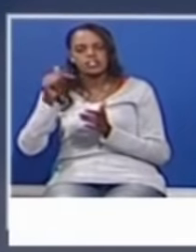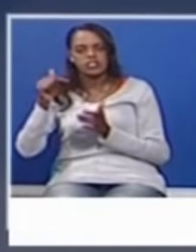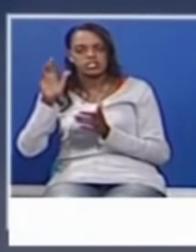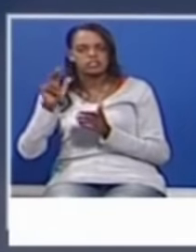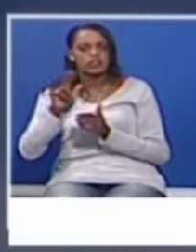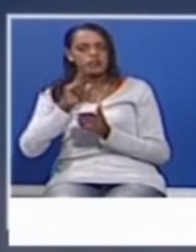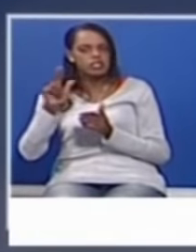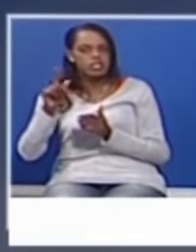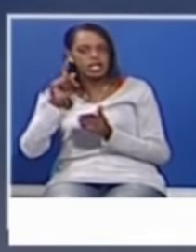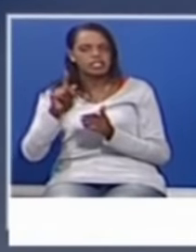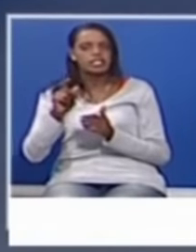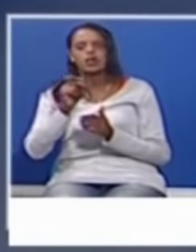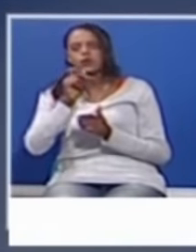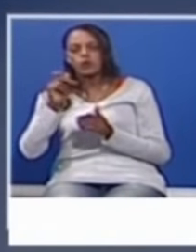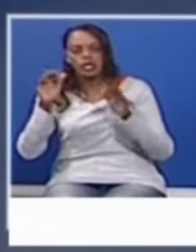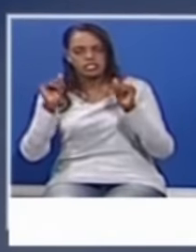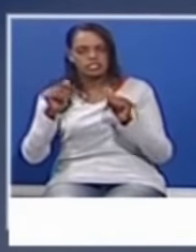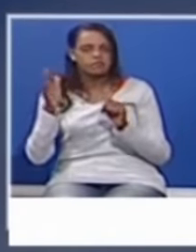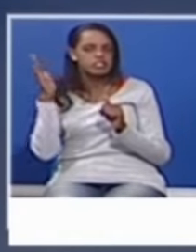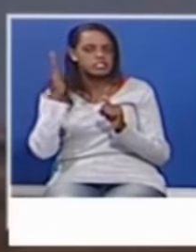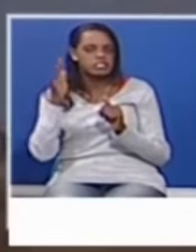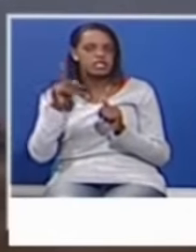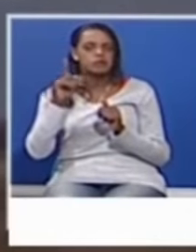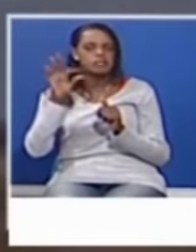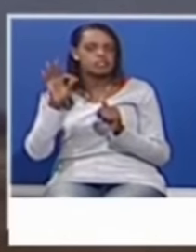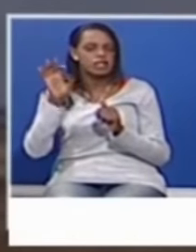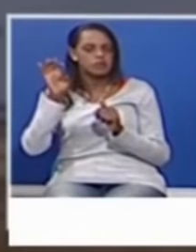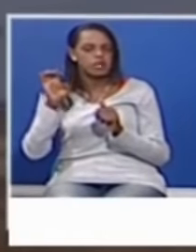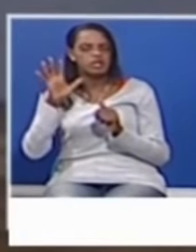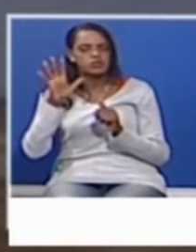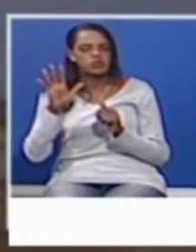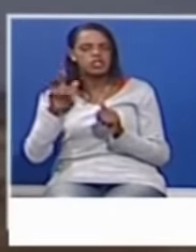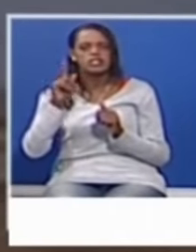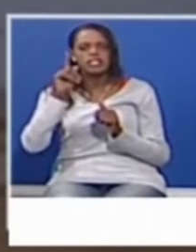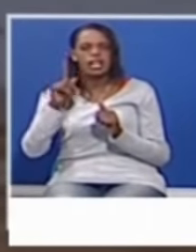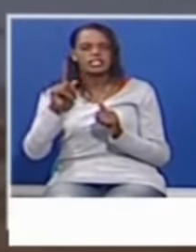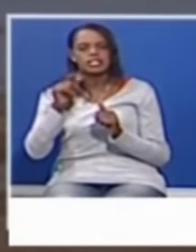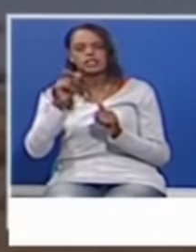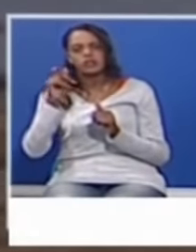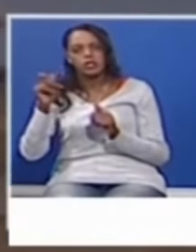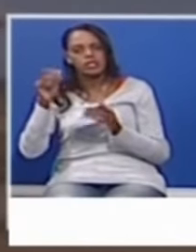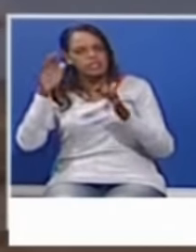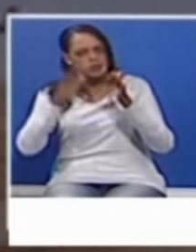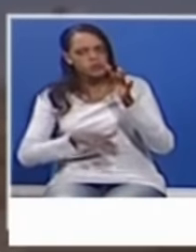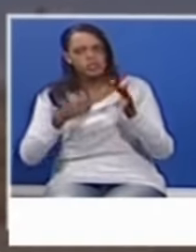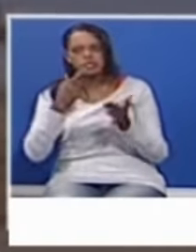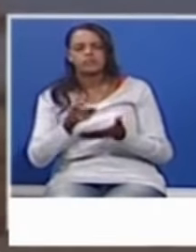ريال نحادة دولار زنبرة ابزي اوانزي نميتن 4500 ريال نحادة دولار كم اتنقطة افليت